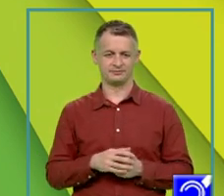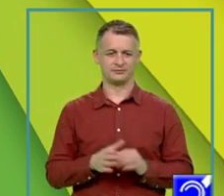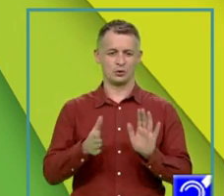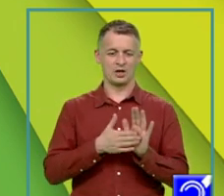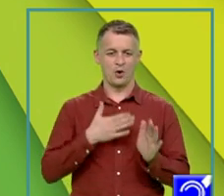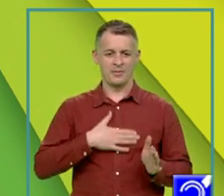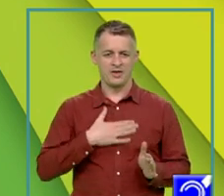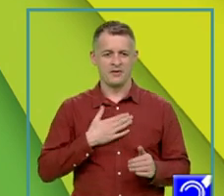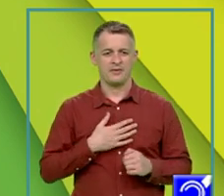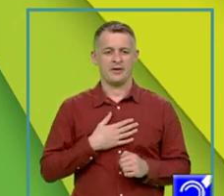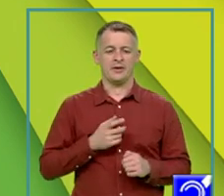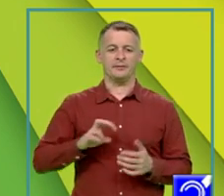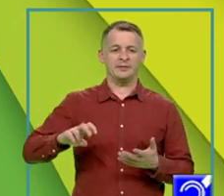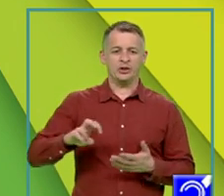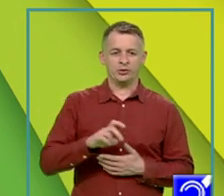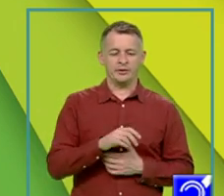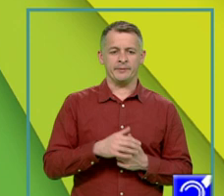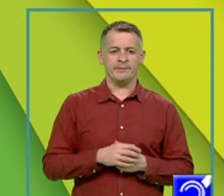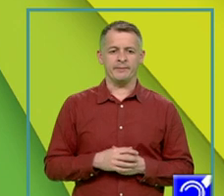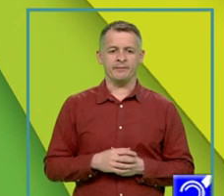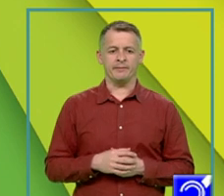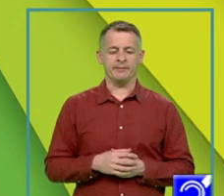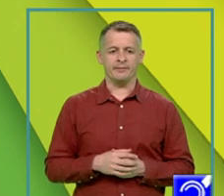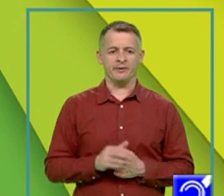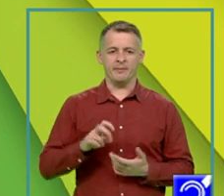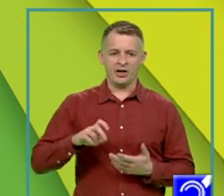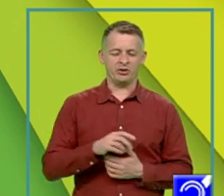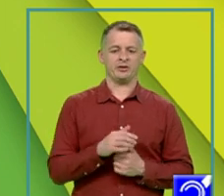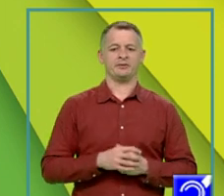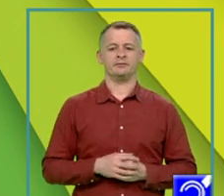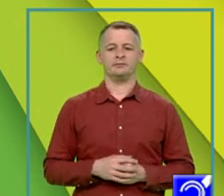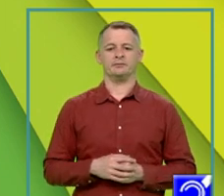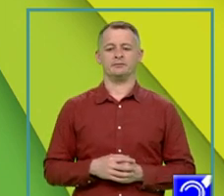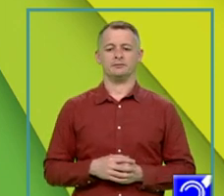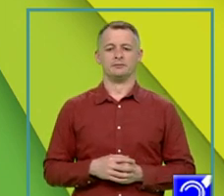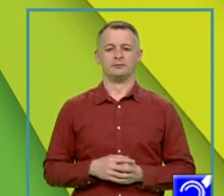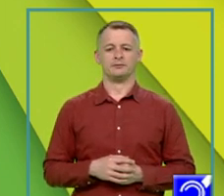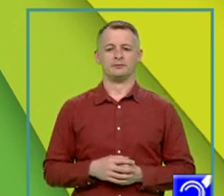optativ Mouse duce Ea îl masez duce